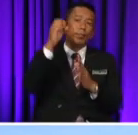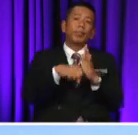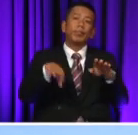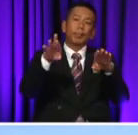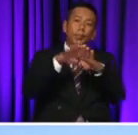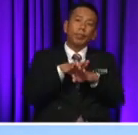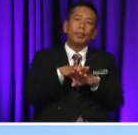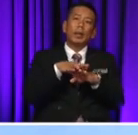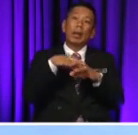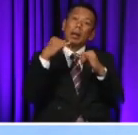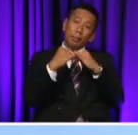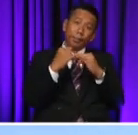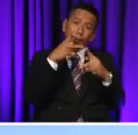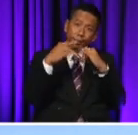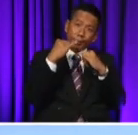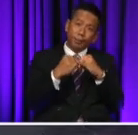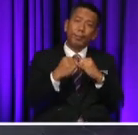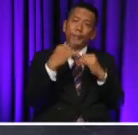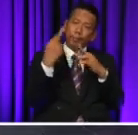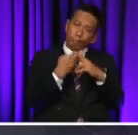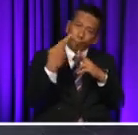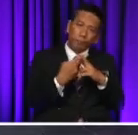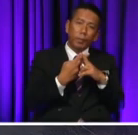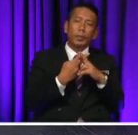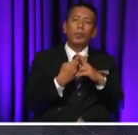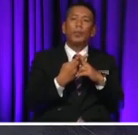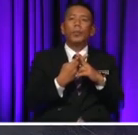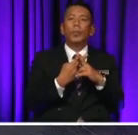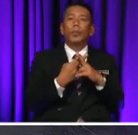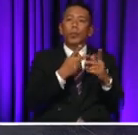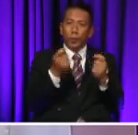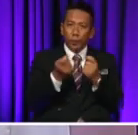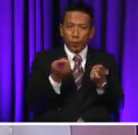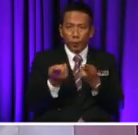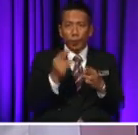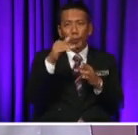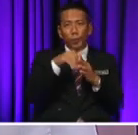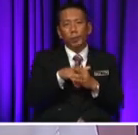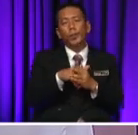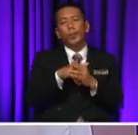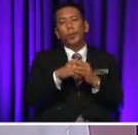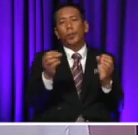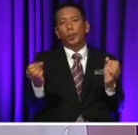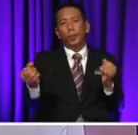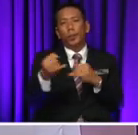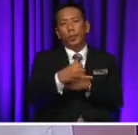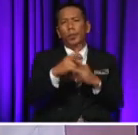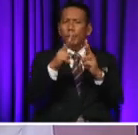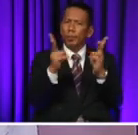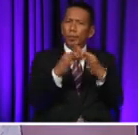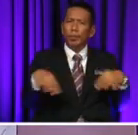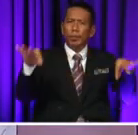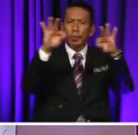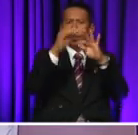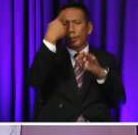rumusan Ustazah mungkin ada rumusannya ringkas untuk topik kita baik jadi takbir urus dalam sebuah organisasi itu sangat penting untuk